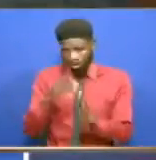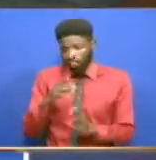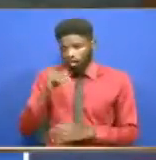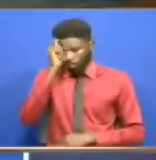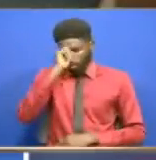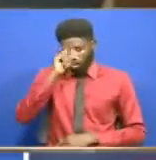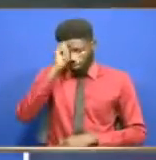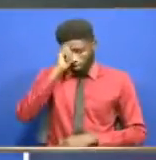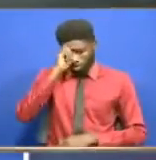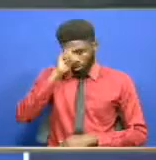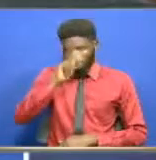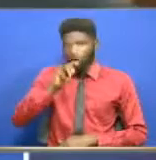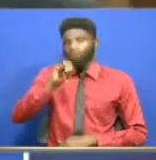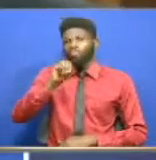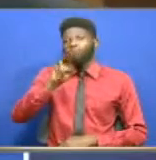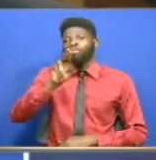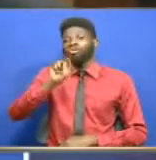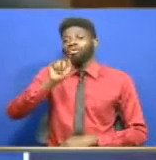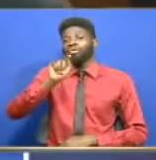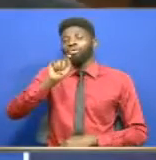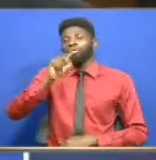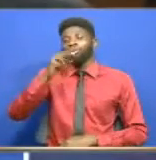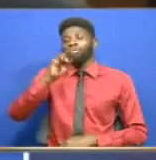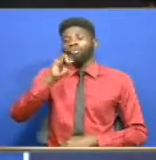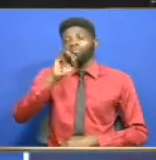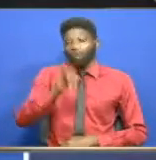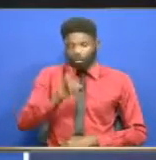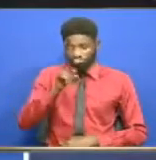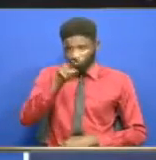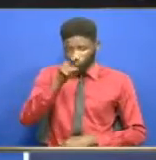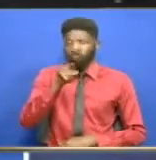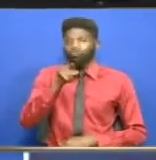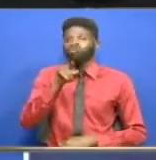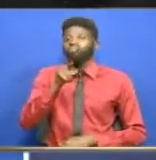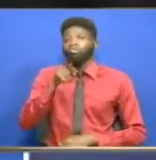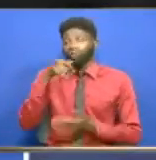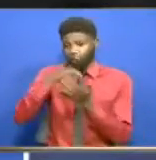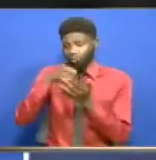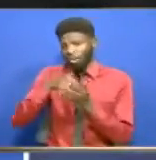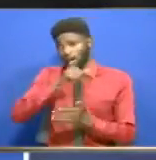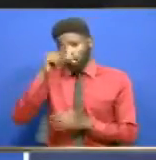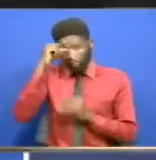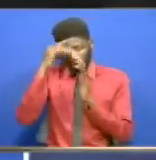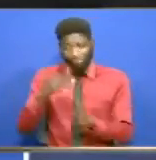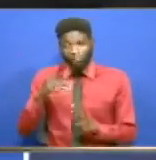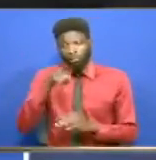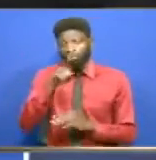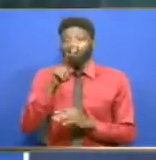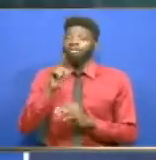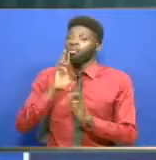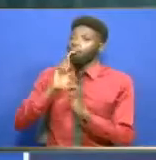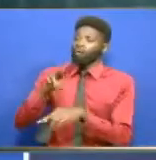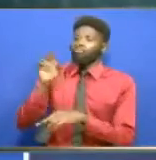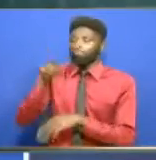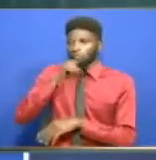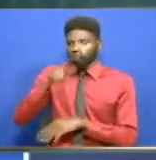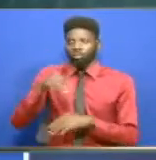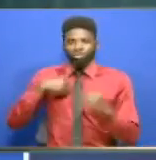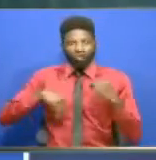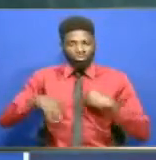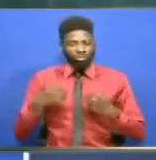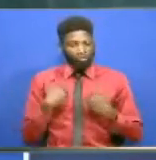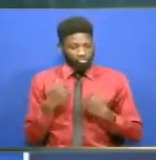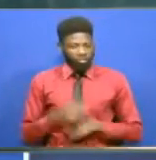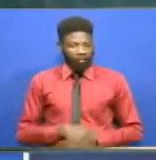Muthomi Njuki akijiunga kwenye orodha ya magavana ambao wanakabiliwa na mashtaka ya uhalifu wa kiuchumi. Njuki